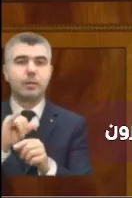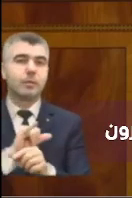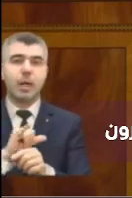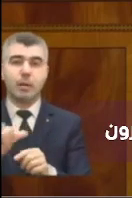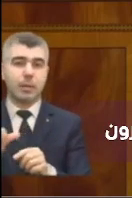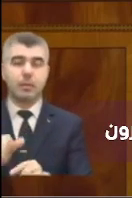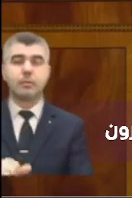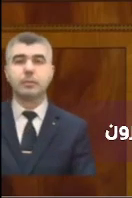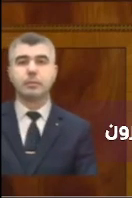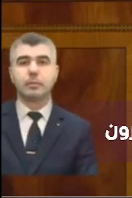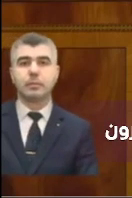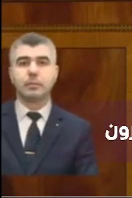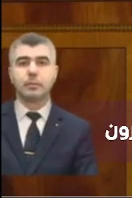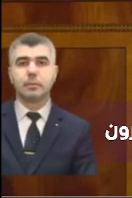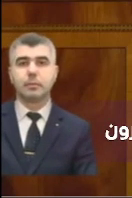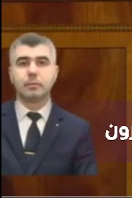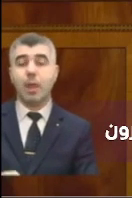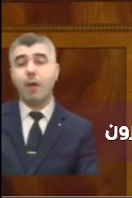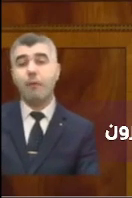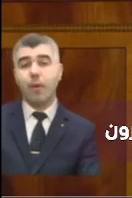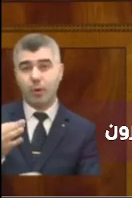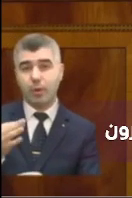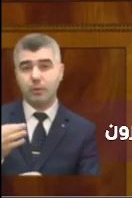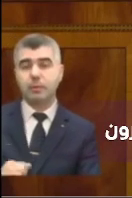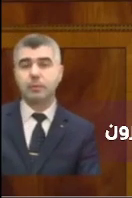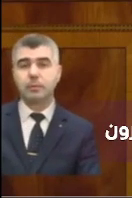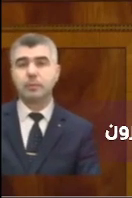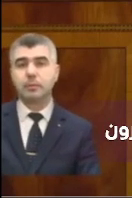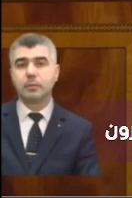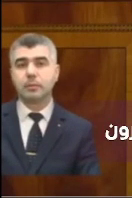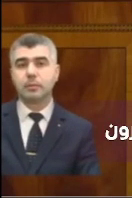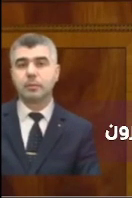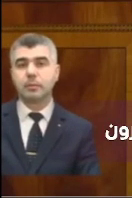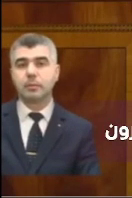الجراح التي تعود إلى الفترة